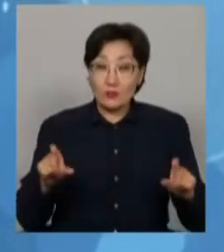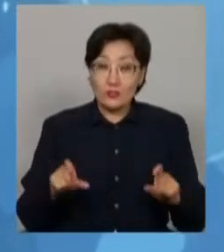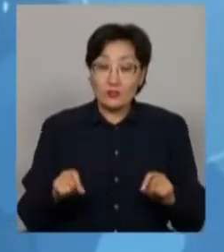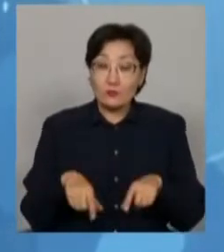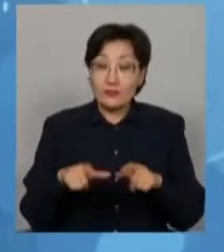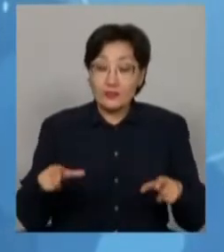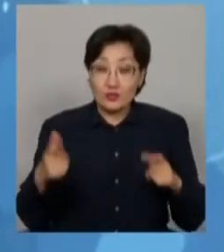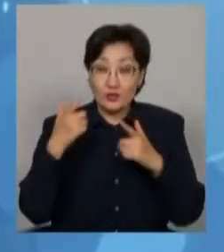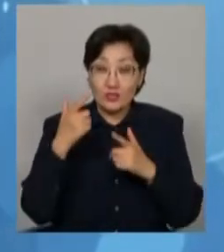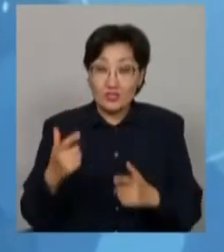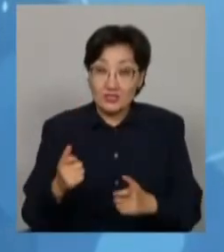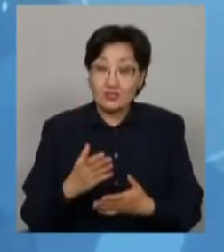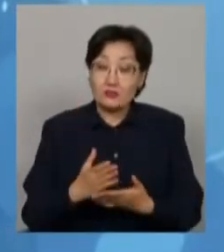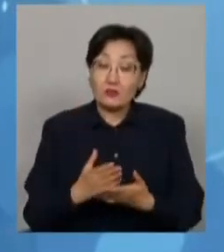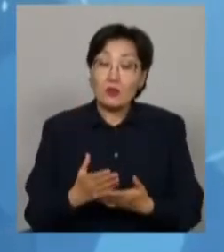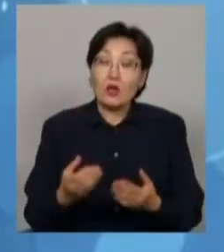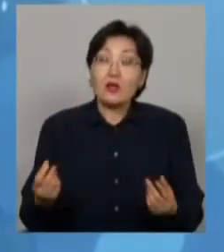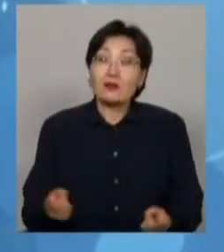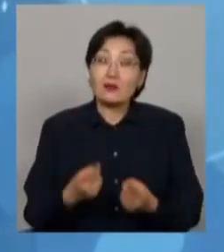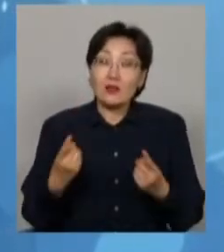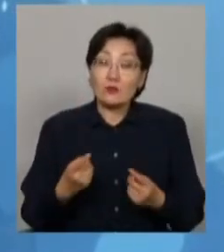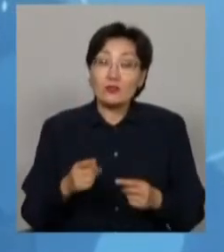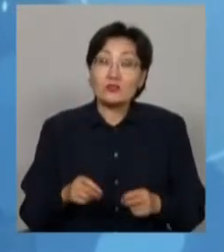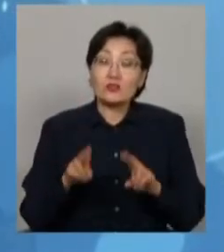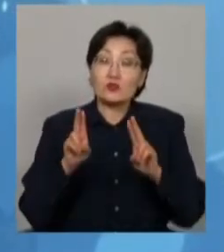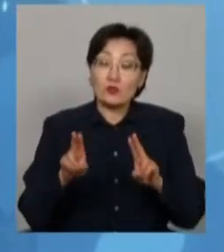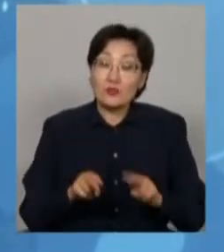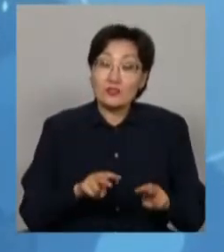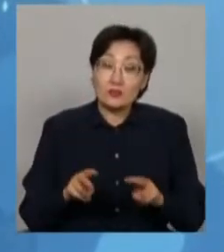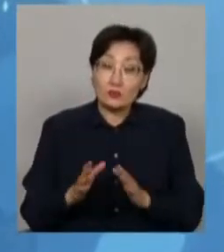тұрғындарды ескертеді. Қарапайым өрт қауіпсіздік ережесін сақтаңыздар.